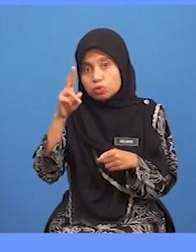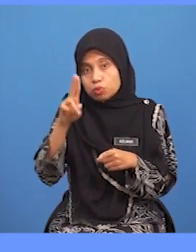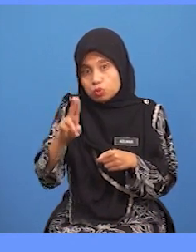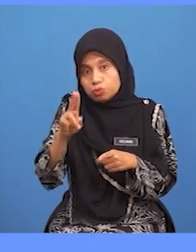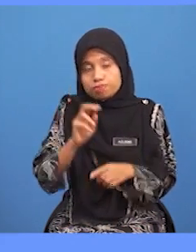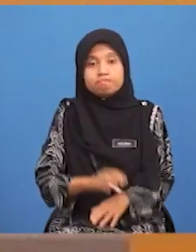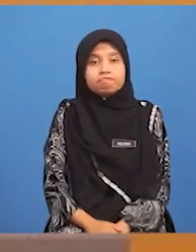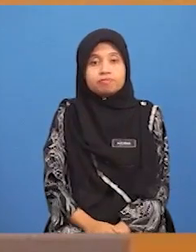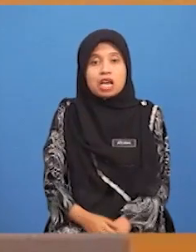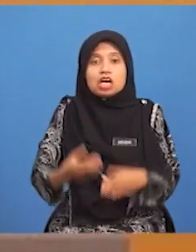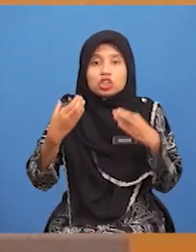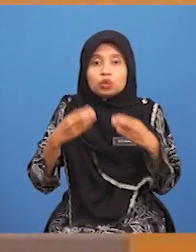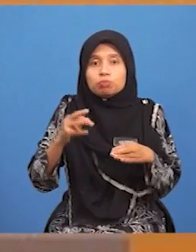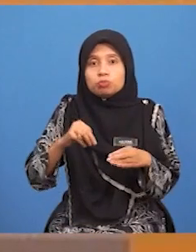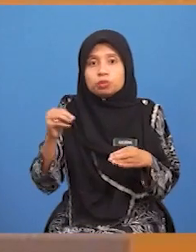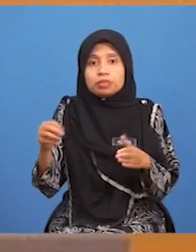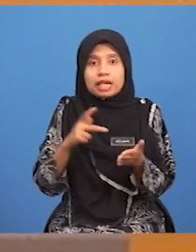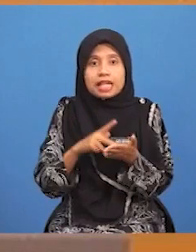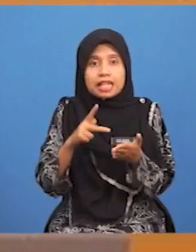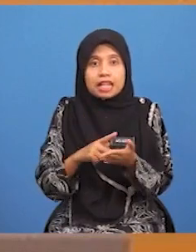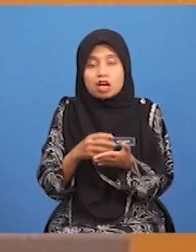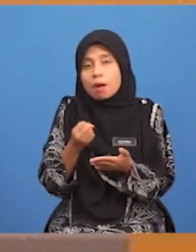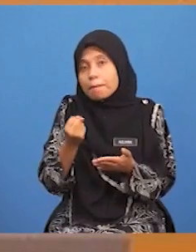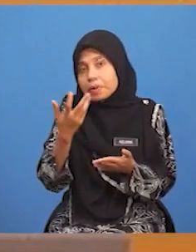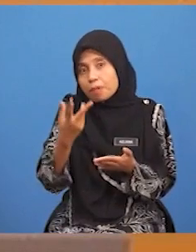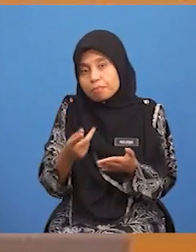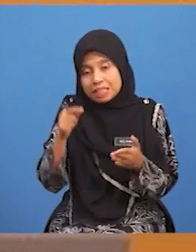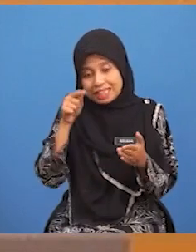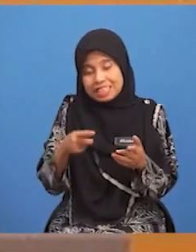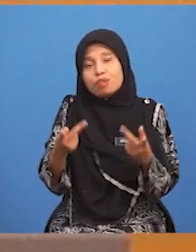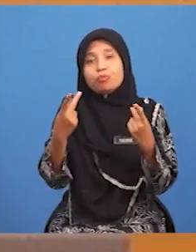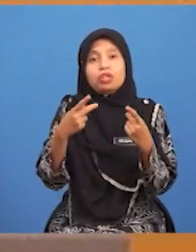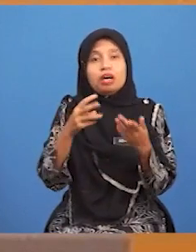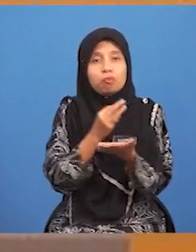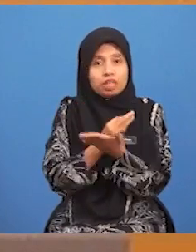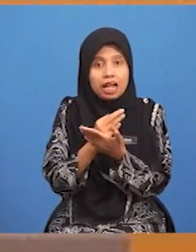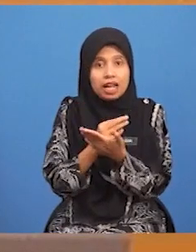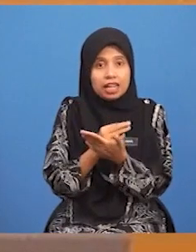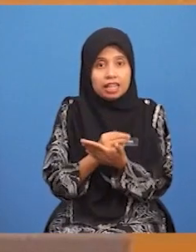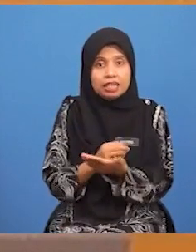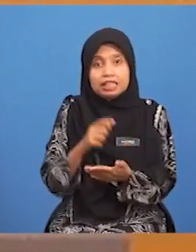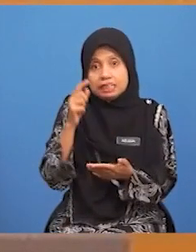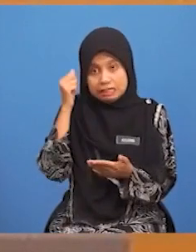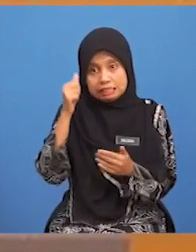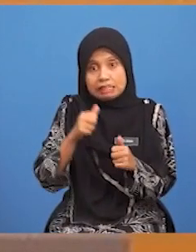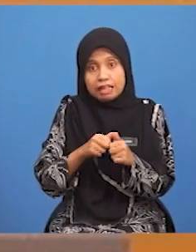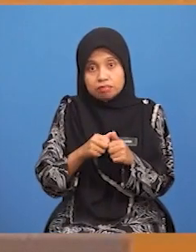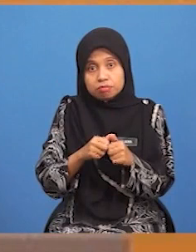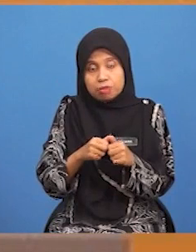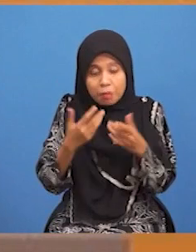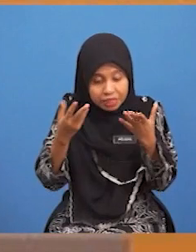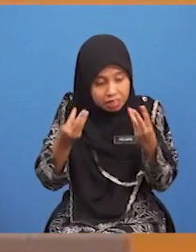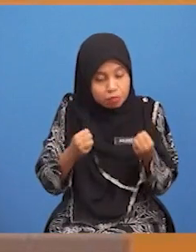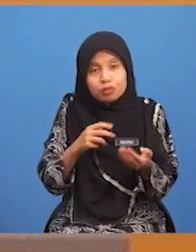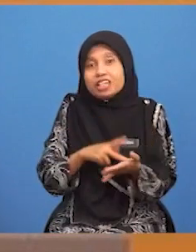17,500 unit. Cuba murid-murid kira berapakah titik pulang modal dalam RM pula. Ingat tak bagaimana